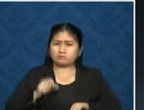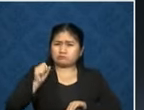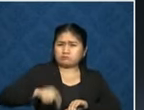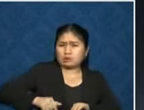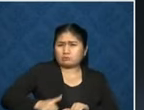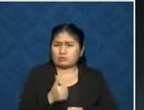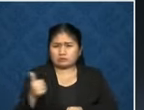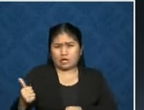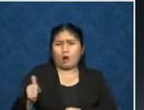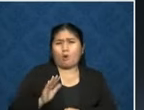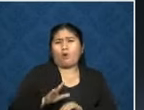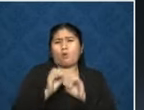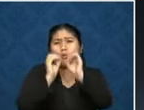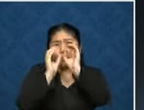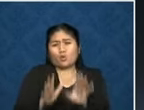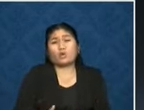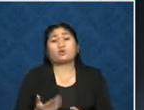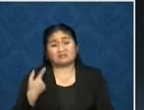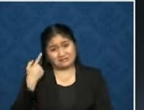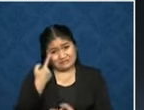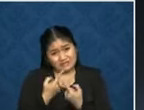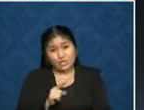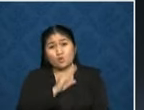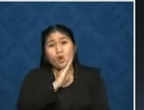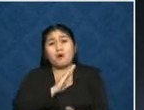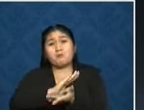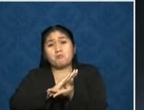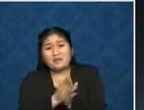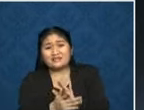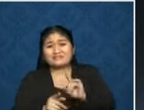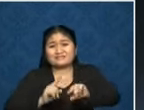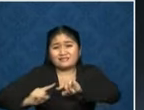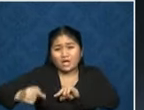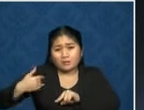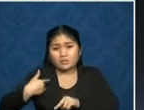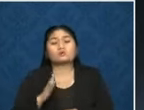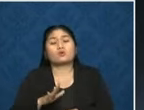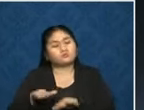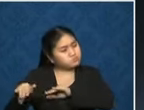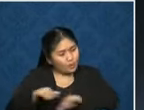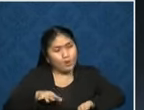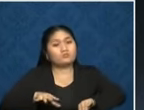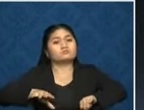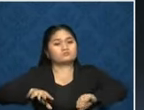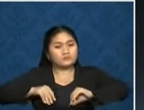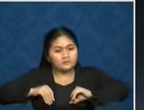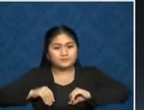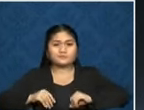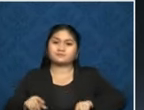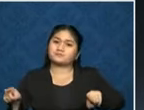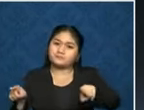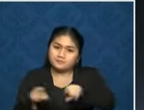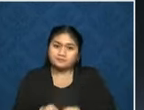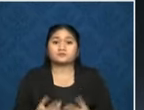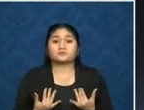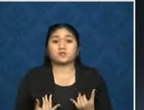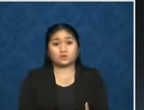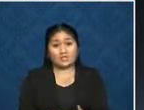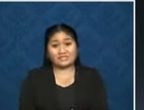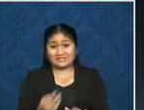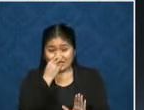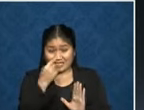ครูแต่ในทุกการเปลี่ยนแปลงค่ะท่านประธานก็จะมีสิ่งที่เราต้องเตรียมรับมือเช่นเดียวกันที่ท่านเห็นอยู่ในขณะนี้นะ